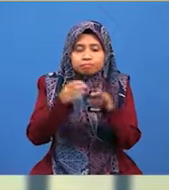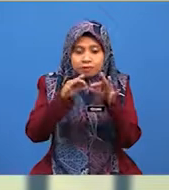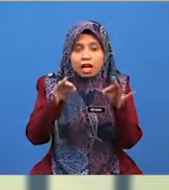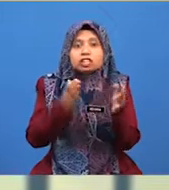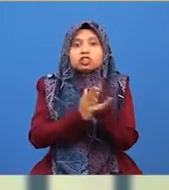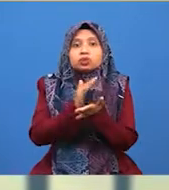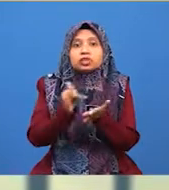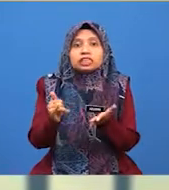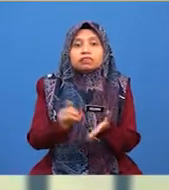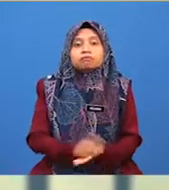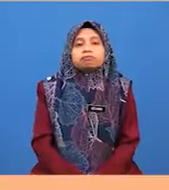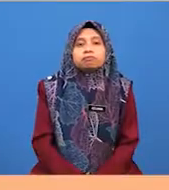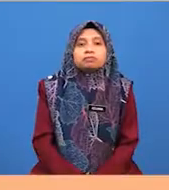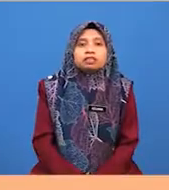seterusnya.